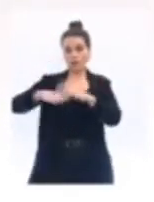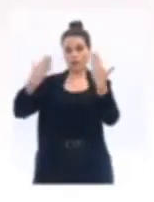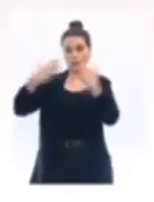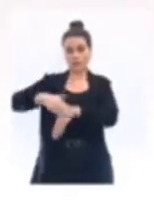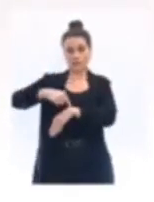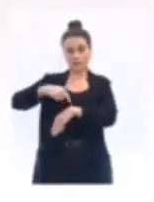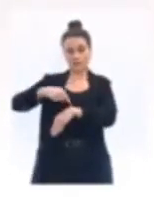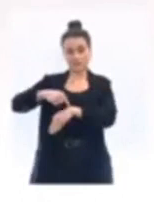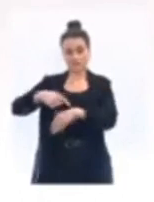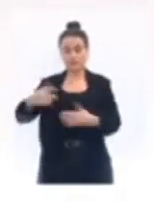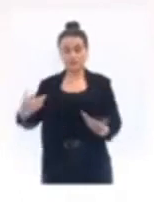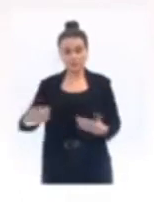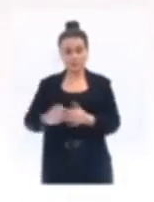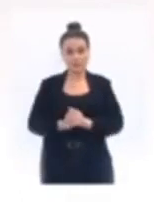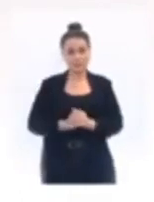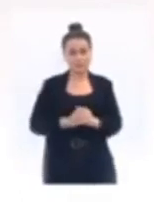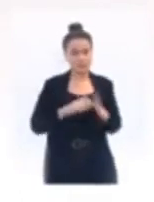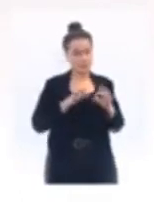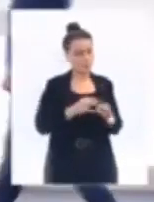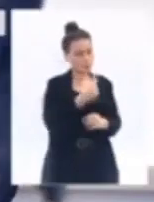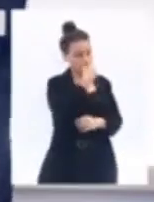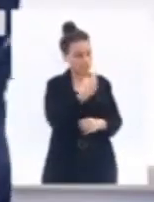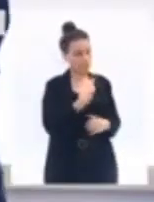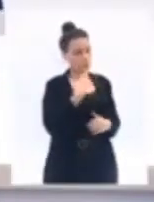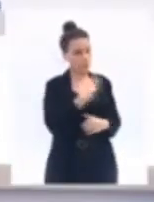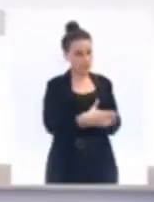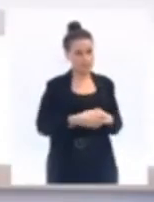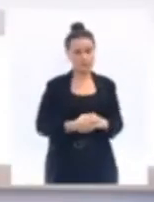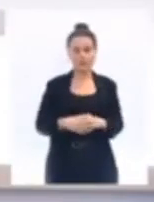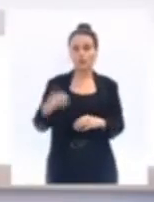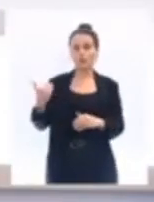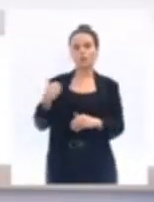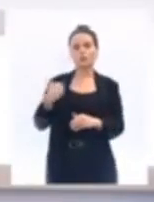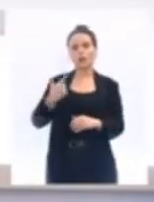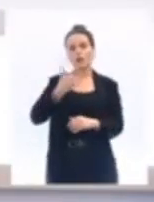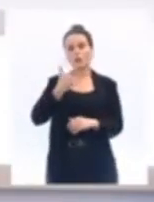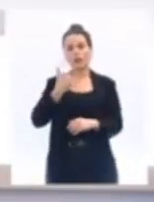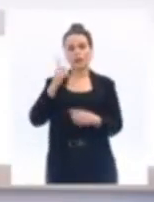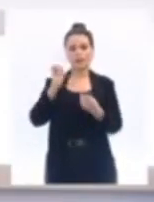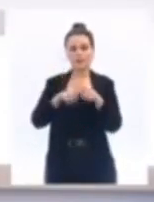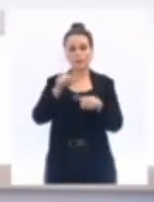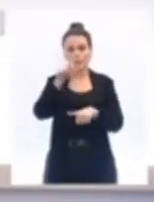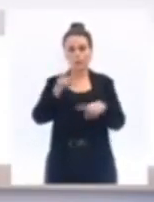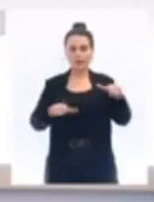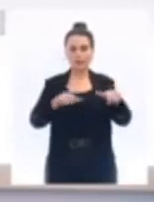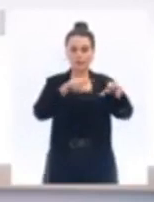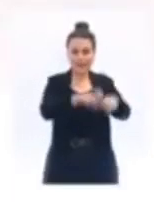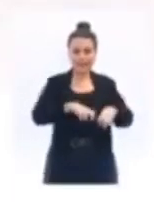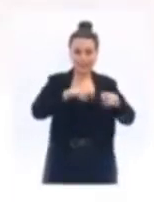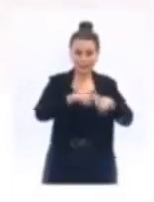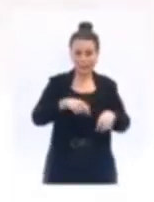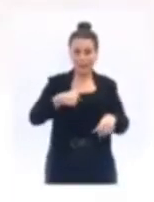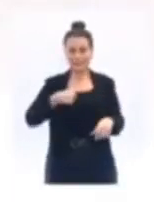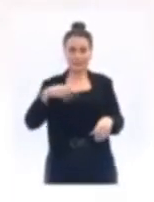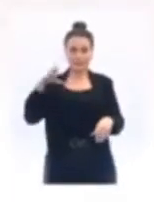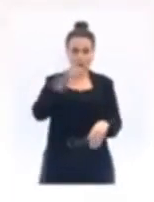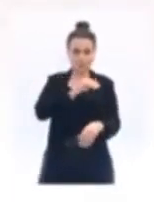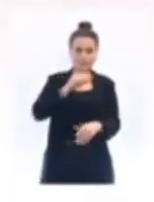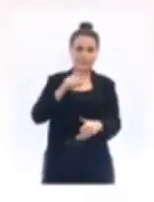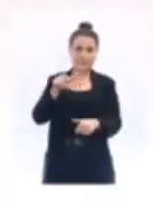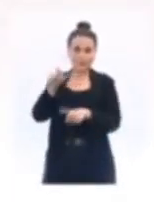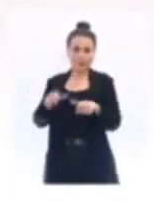situation. Ce que nous déclenchons maintenant, c'est le protocole 2, donc avec les règles sanitaires que j'ai résumées tout à l'heure. Et puis vous avez un protocole